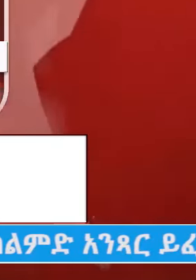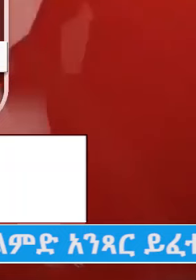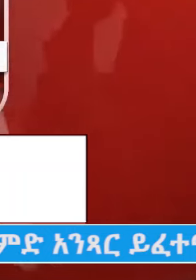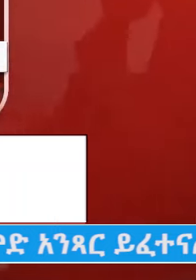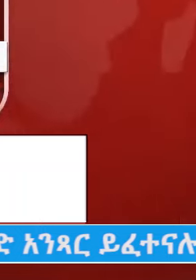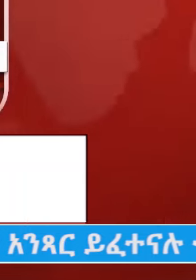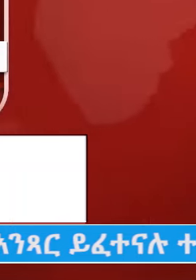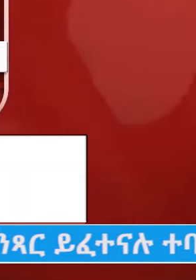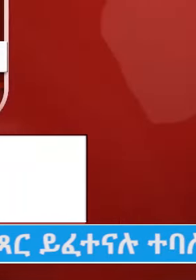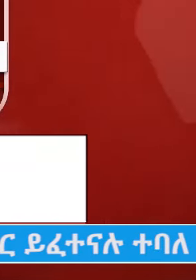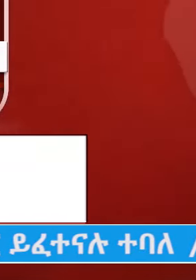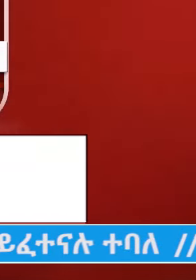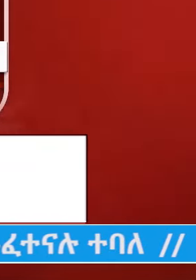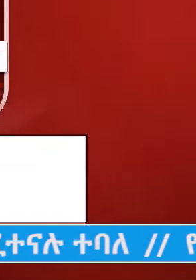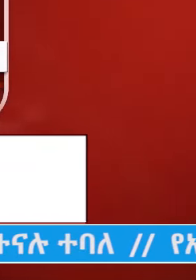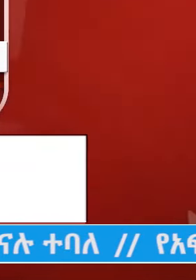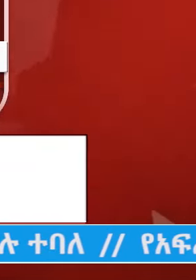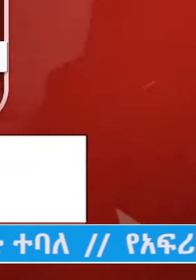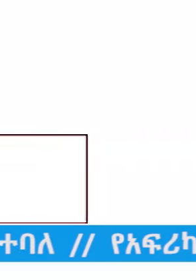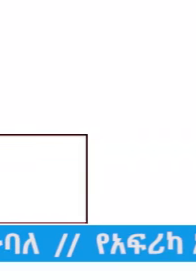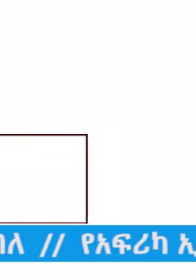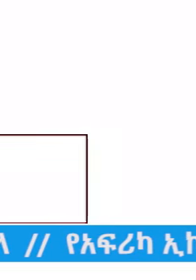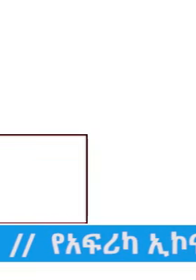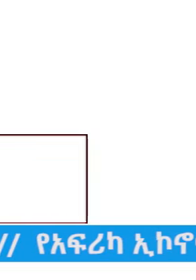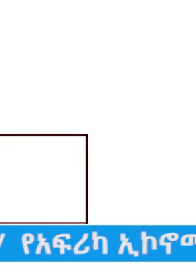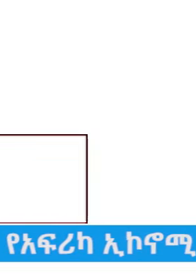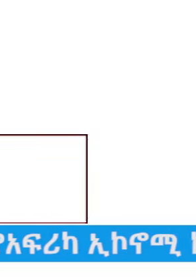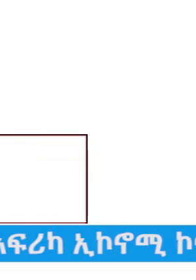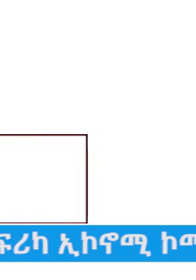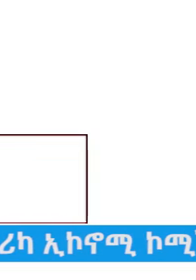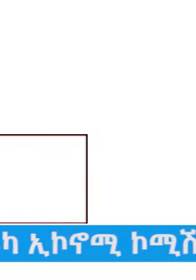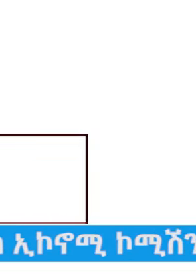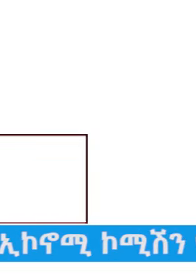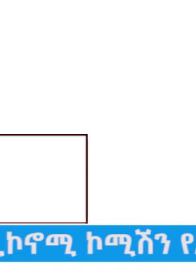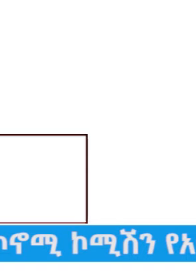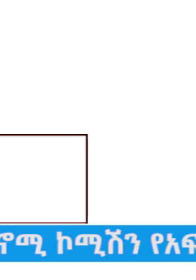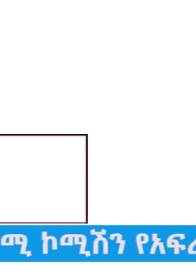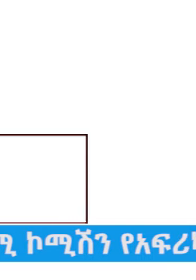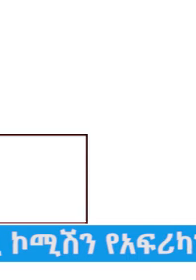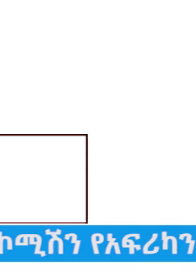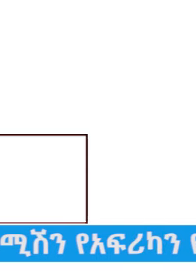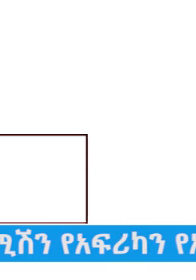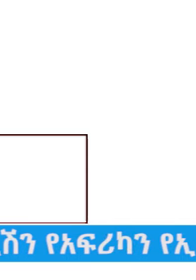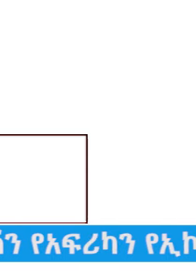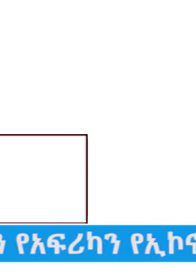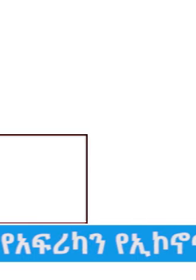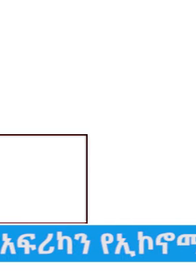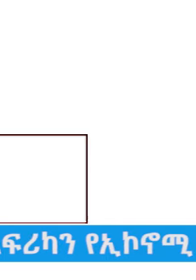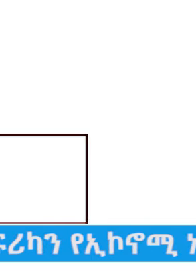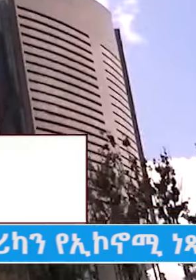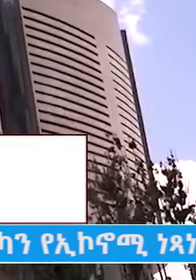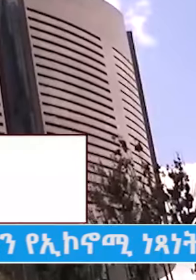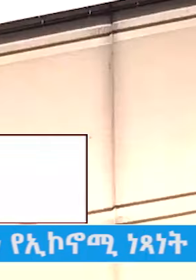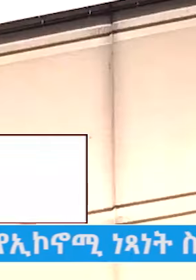መሻሻል አለባቸው እያሉ ብዙ ይሞግታሉ። በርካታ አህጉራዊና ዓለም አቀፋዊ ሁነቶች የሚከናወኑበት የአፍሪካ ኢኮኖሚ ኮሚሽን